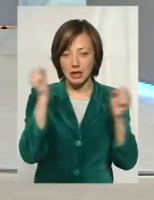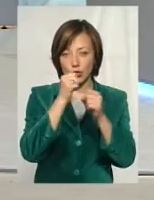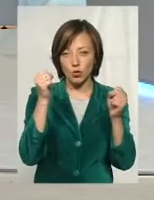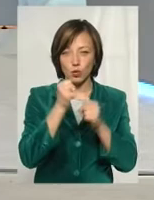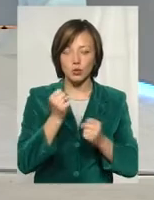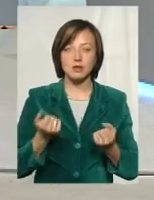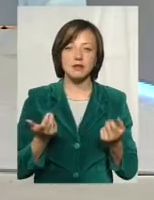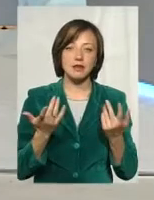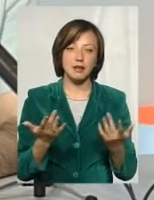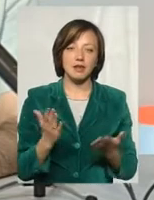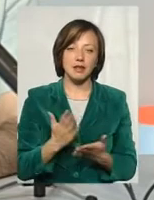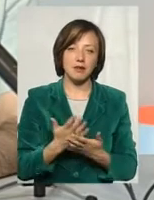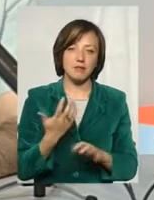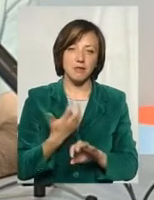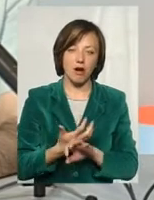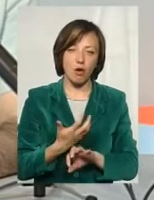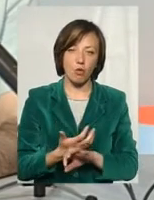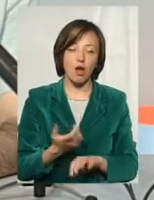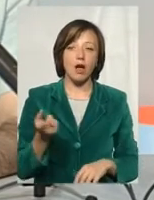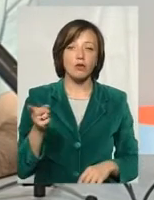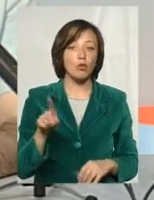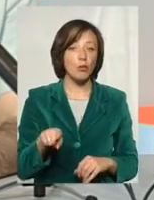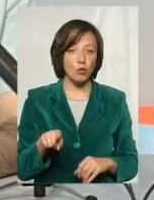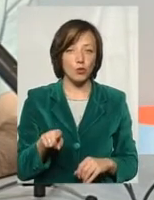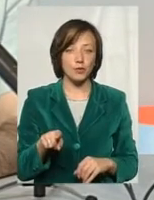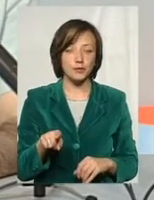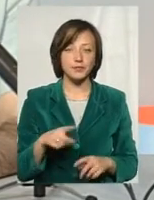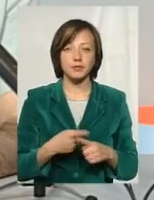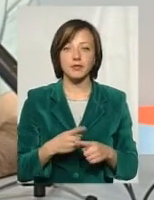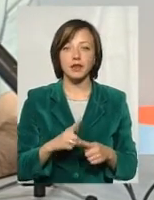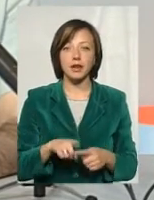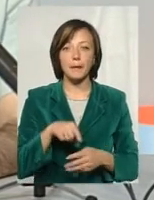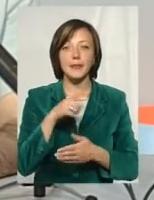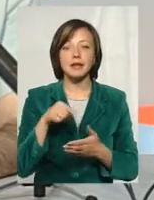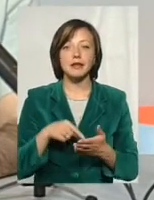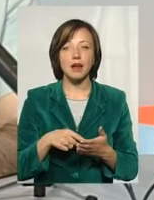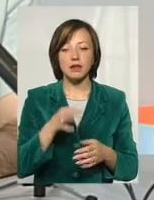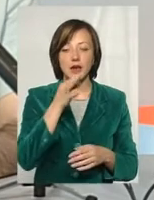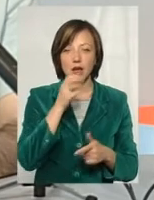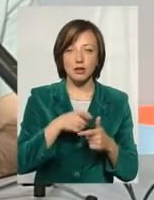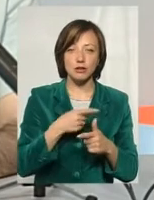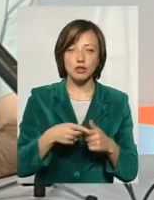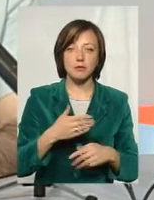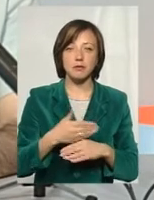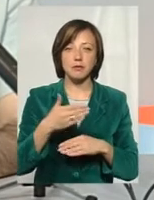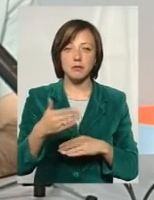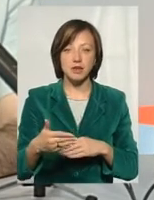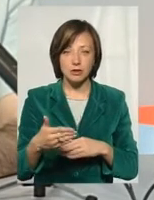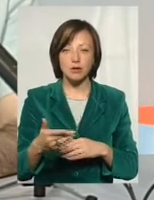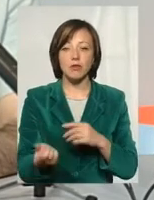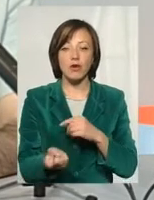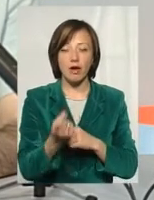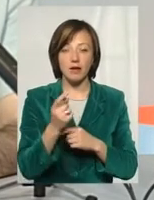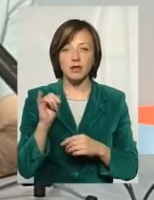є браку. Тому це питання рано чи пізно вилиться на нас, і ми